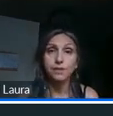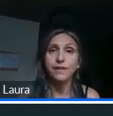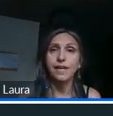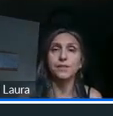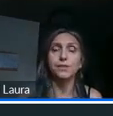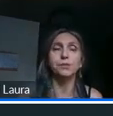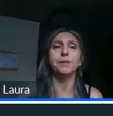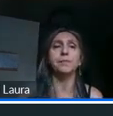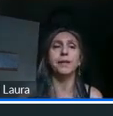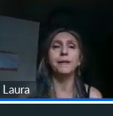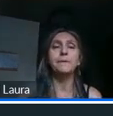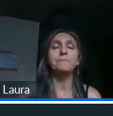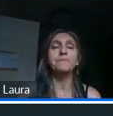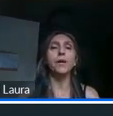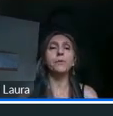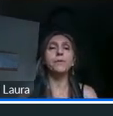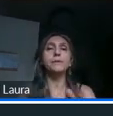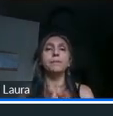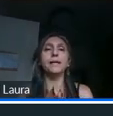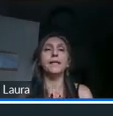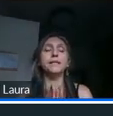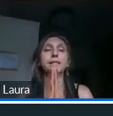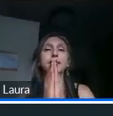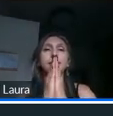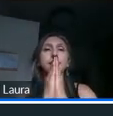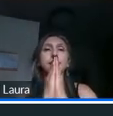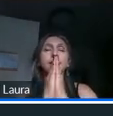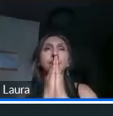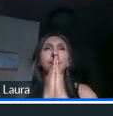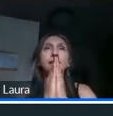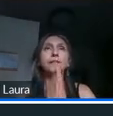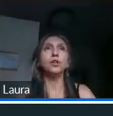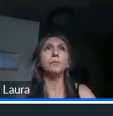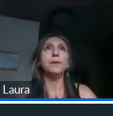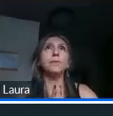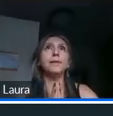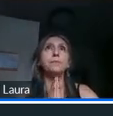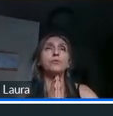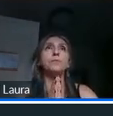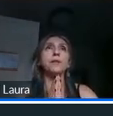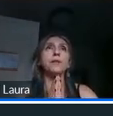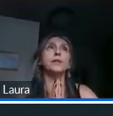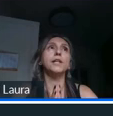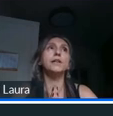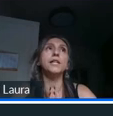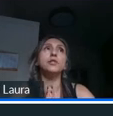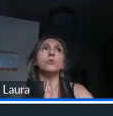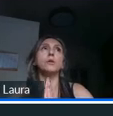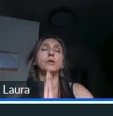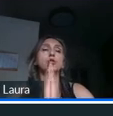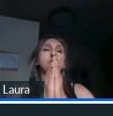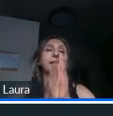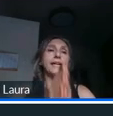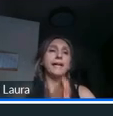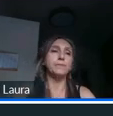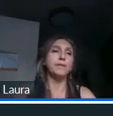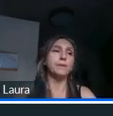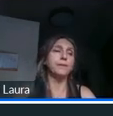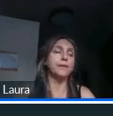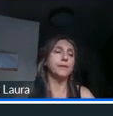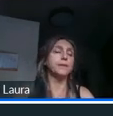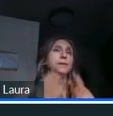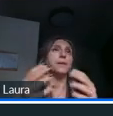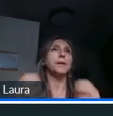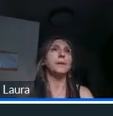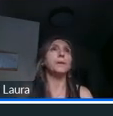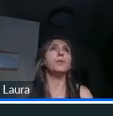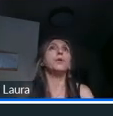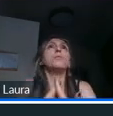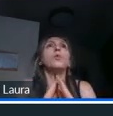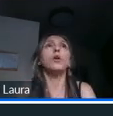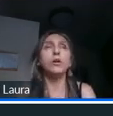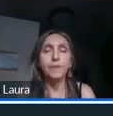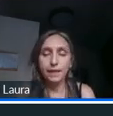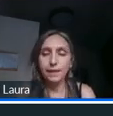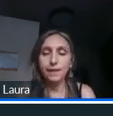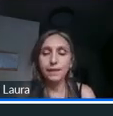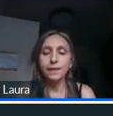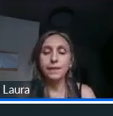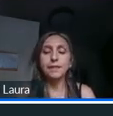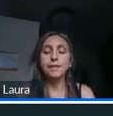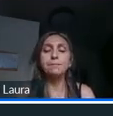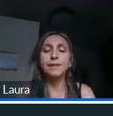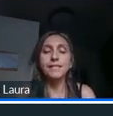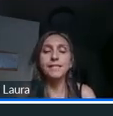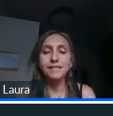ma sarebbe diverso per me. Qui si parla di un dato come bene pubblico, che non è solo auspicabile per